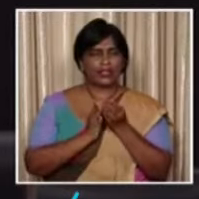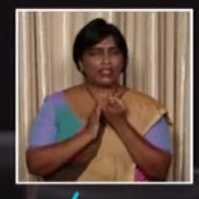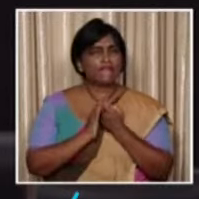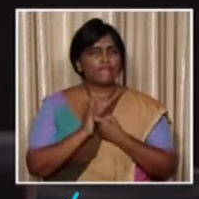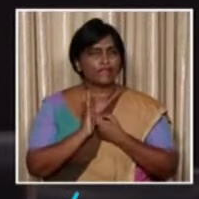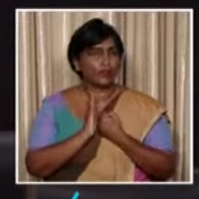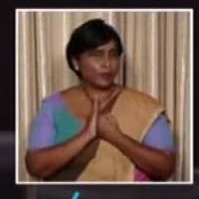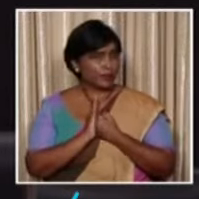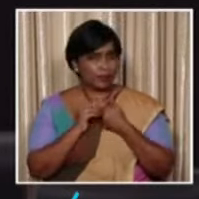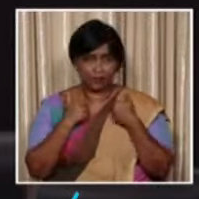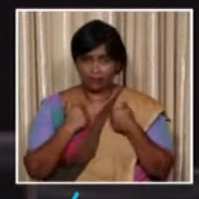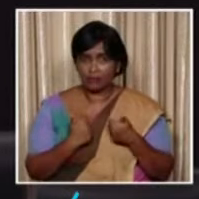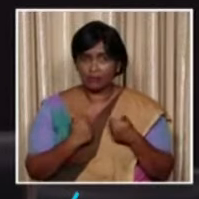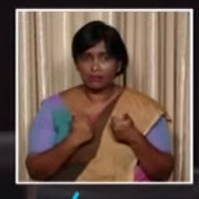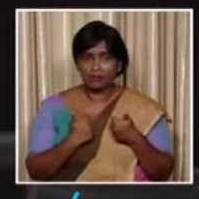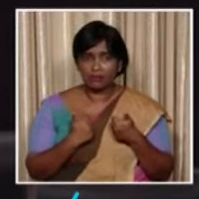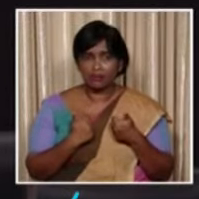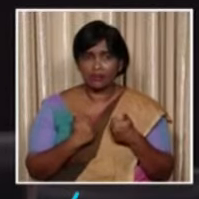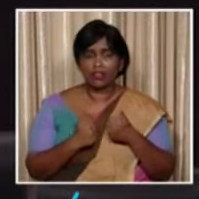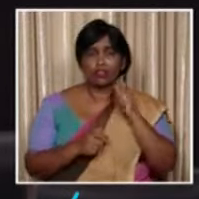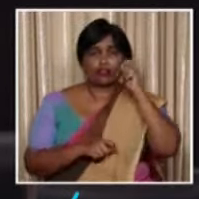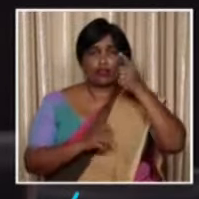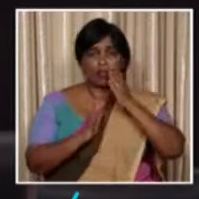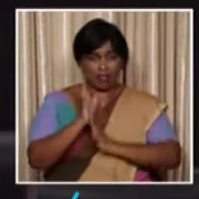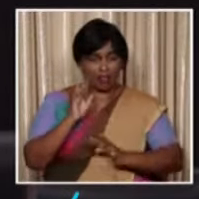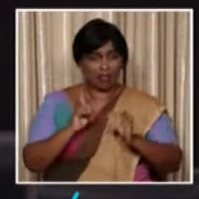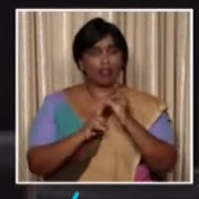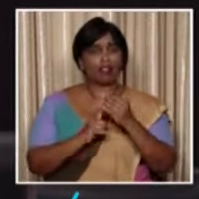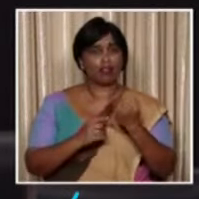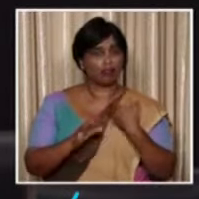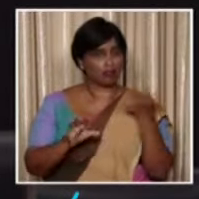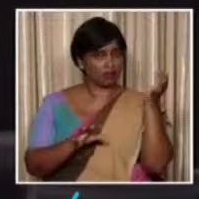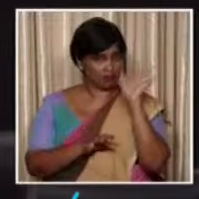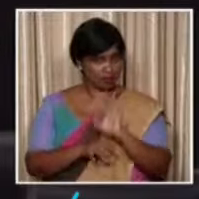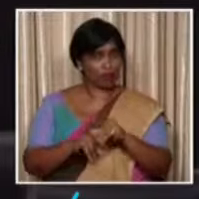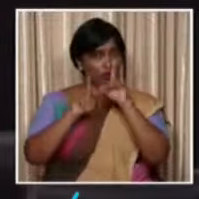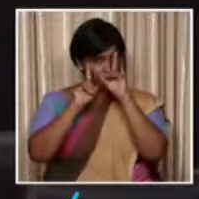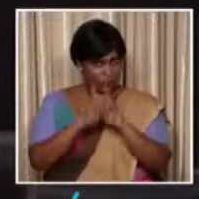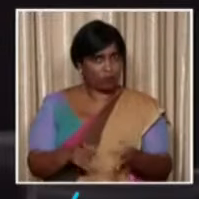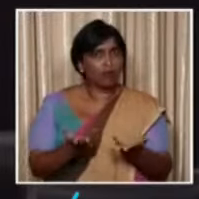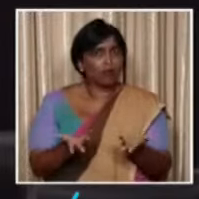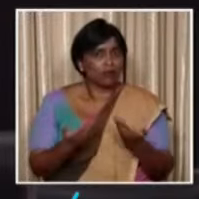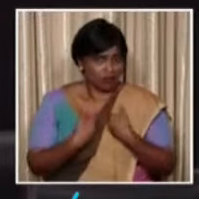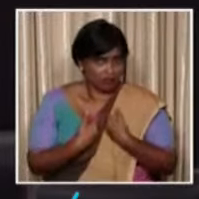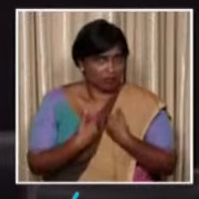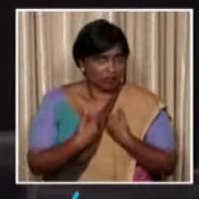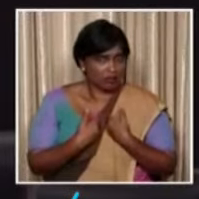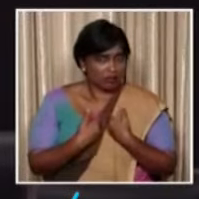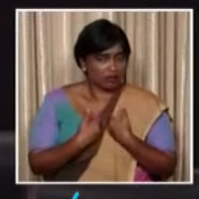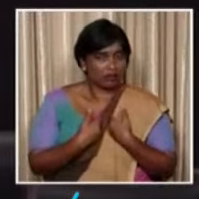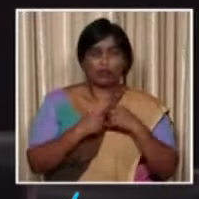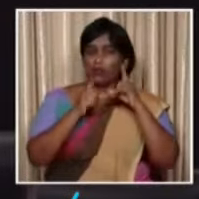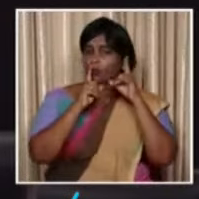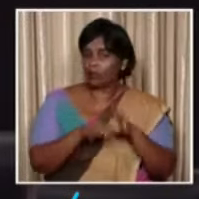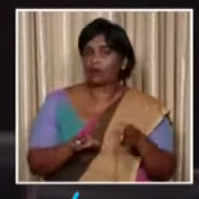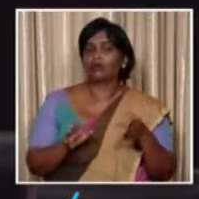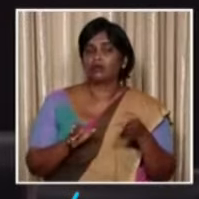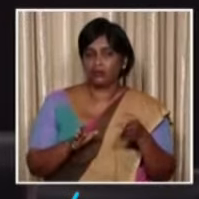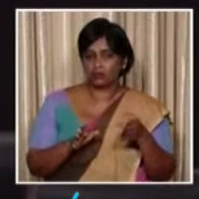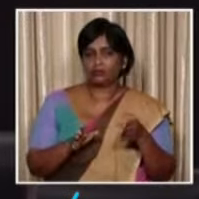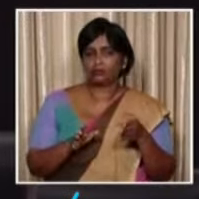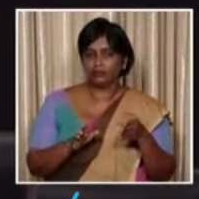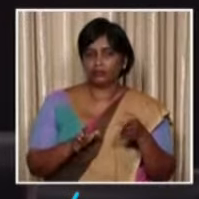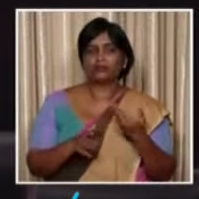ගරු කතානායකතුමා මහජන නියෝජිතෙක් විදියට පත් වෙලා ඉන්නේ මේ වටද ගරු කතානායකතුමා මේවා ගැන